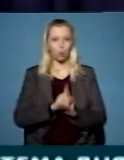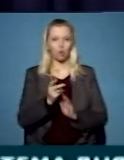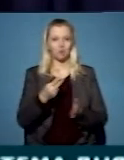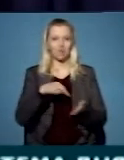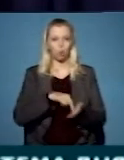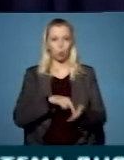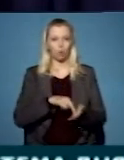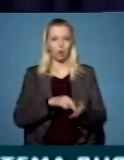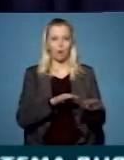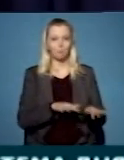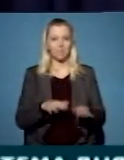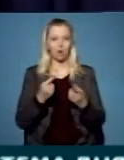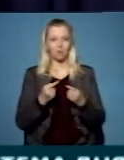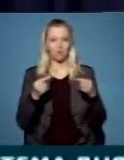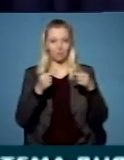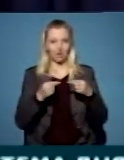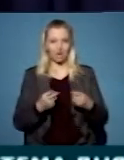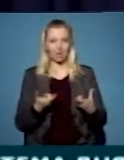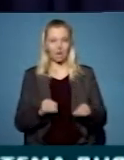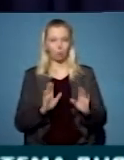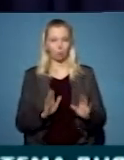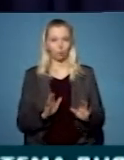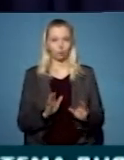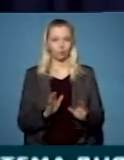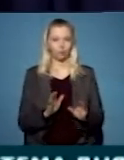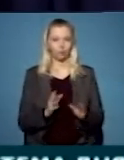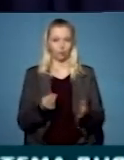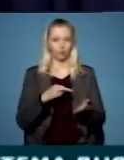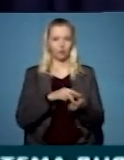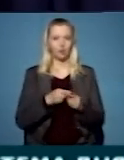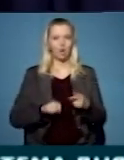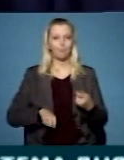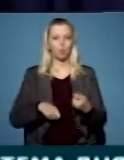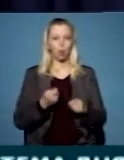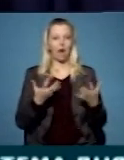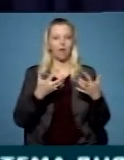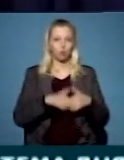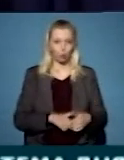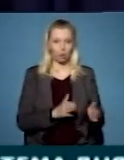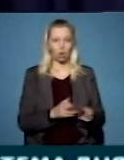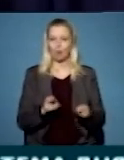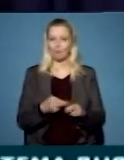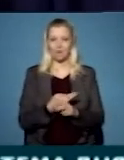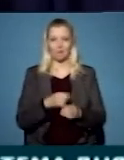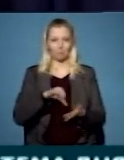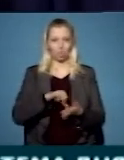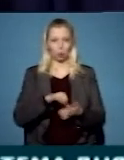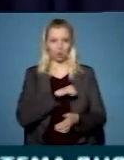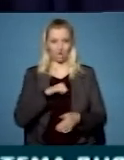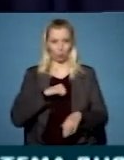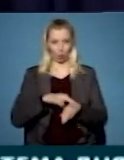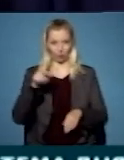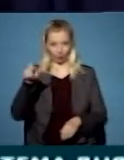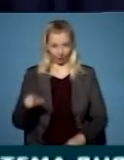встановлені місця визначені, де будуть встановлюватися такі порушення в автоматичному режимі, без присутності самого